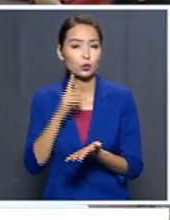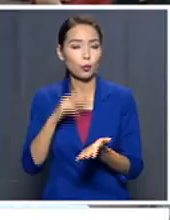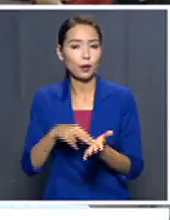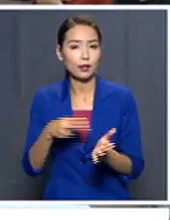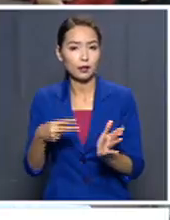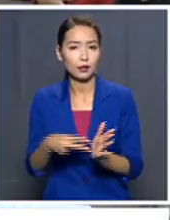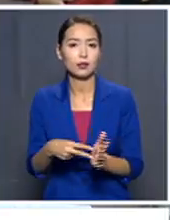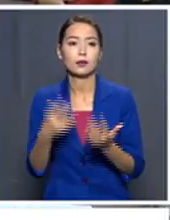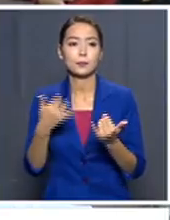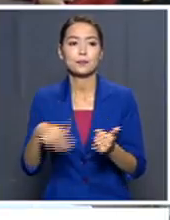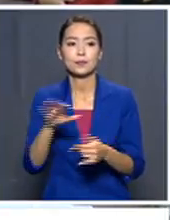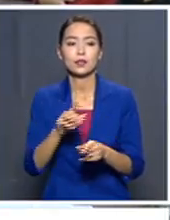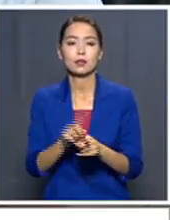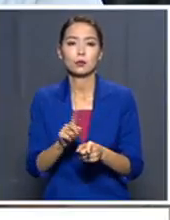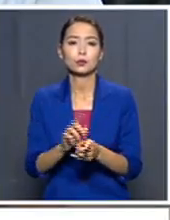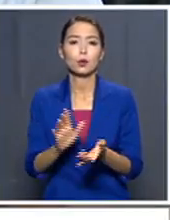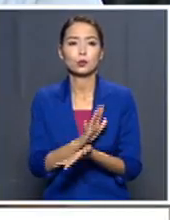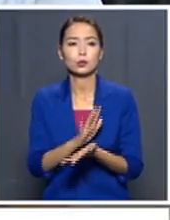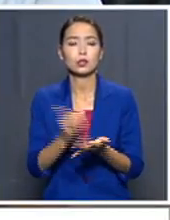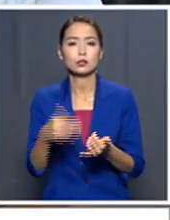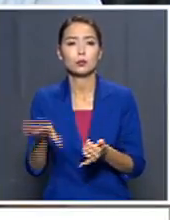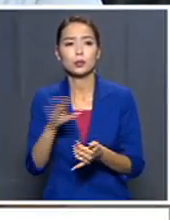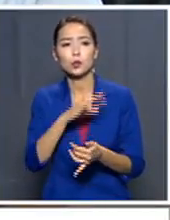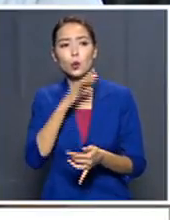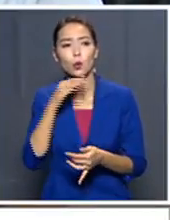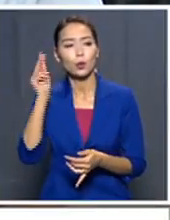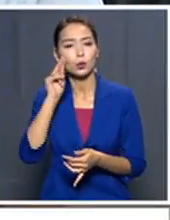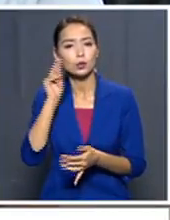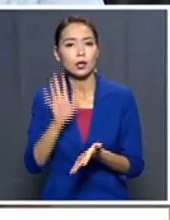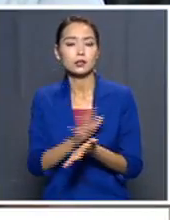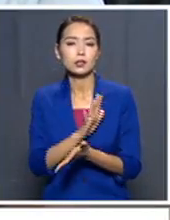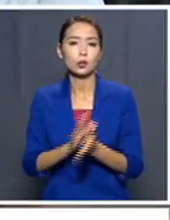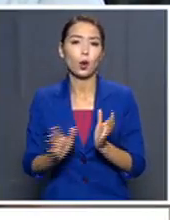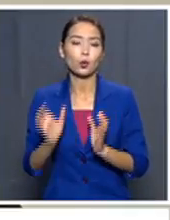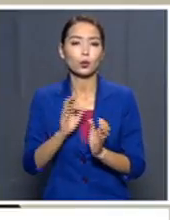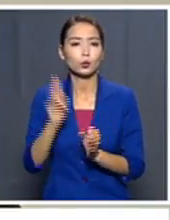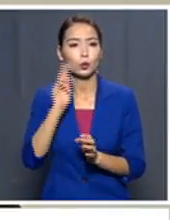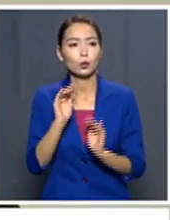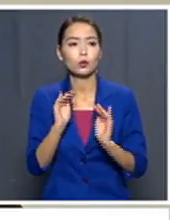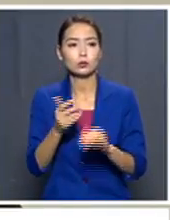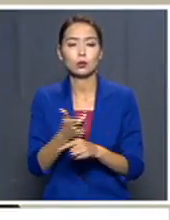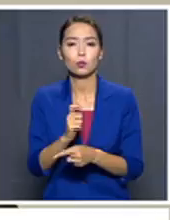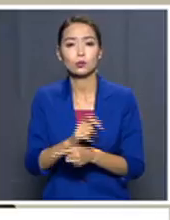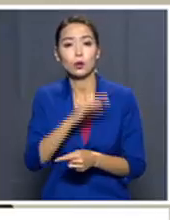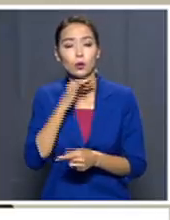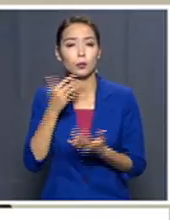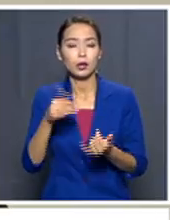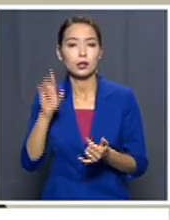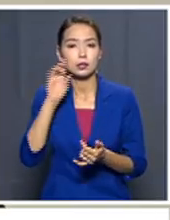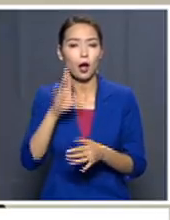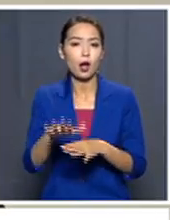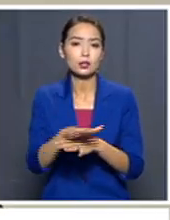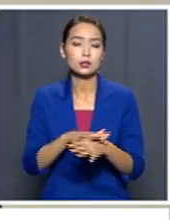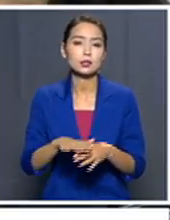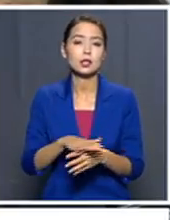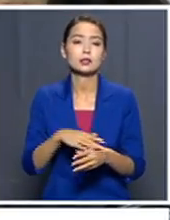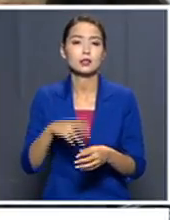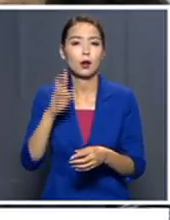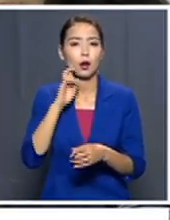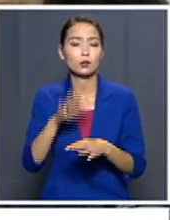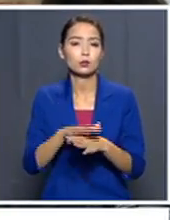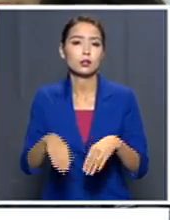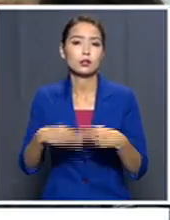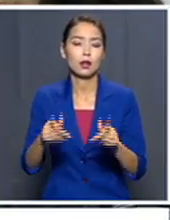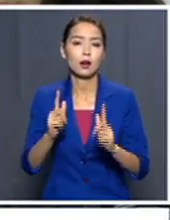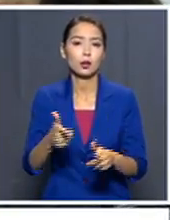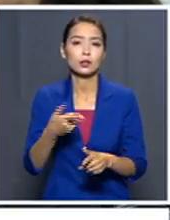негіздерін үйрететін тегін курсқа қызығушылар көп дейді мамандар. Өйткені орталық оқудан өткен азаматтарға мемлекеттік гранттан бөлек ірі бизнес ашқысы